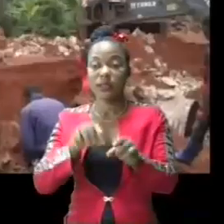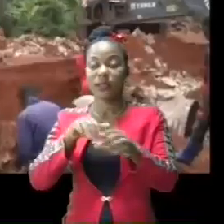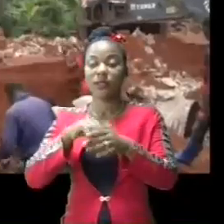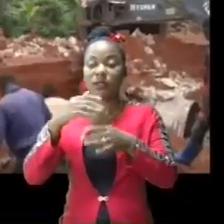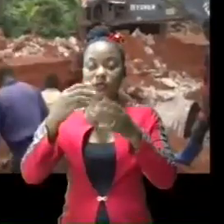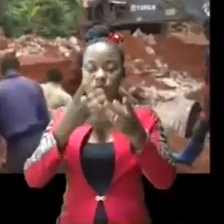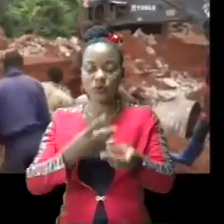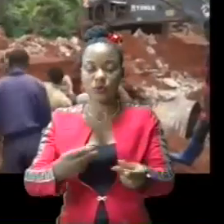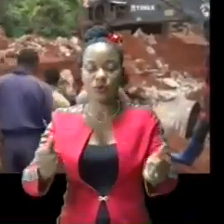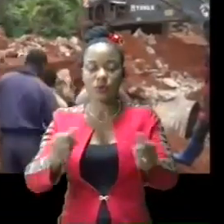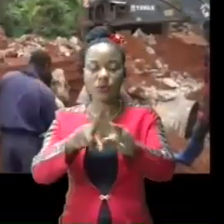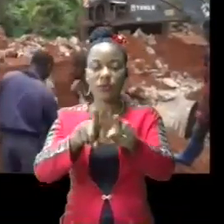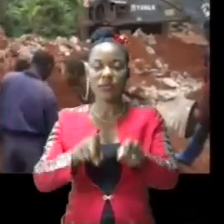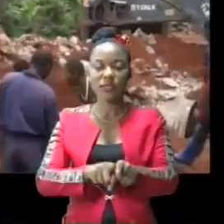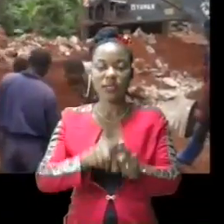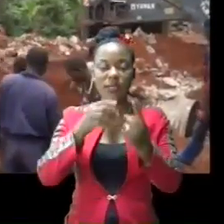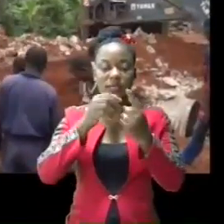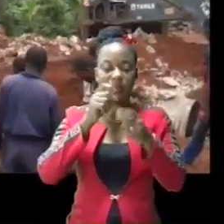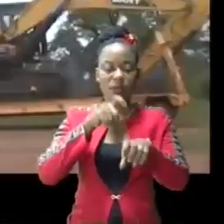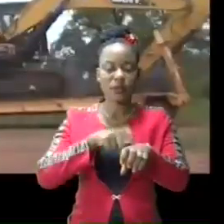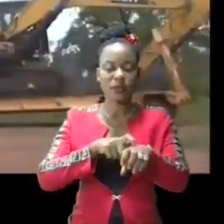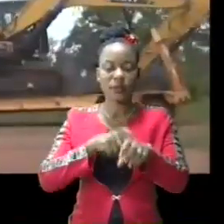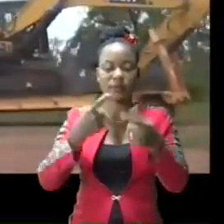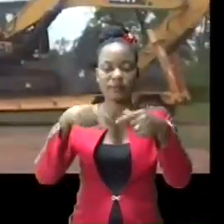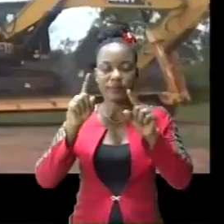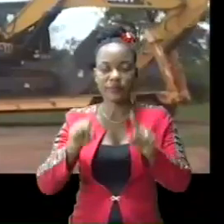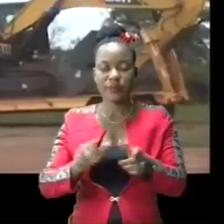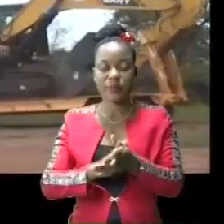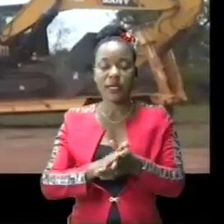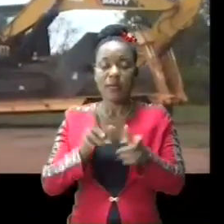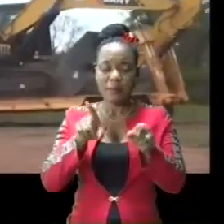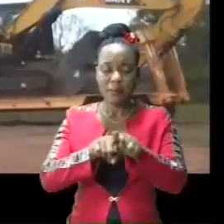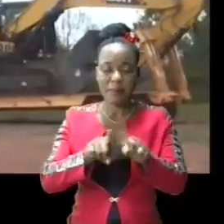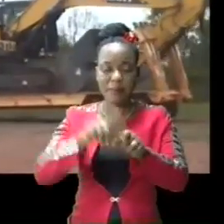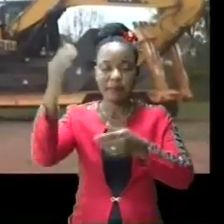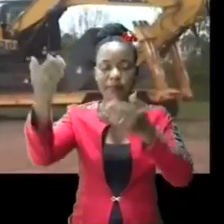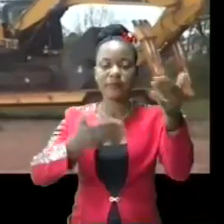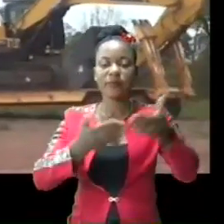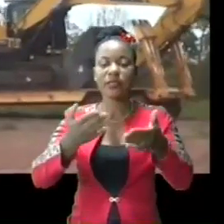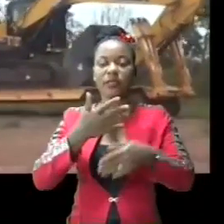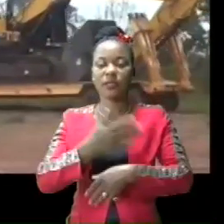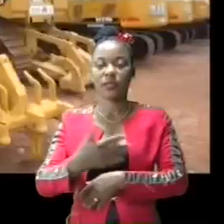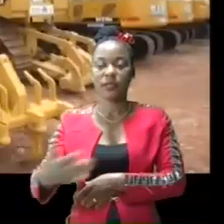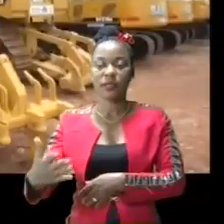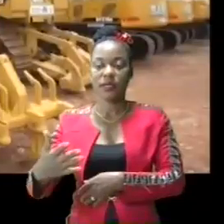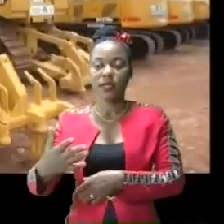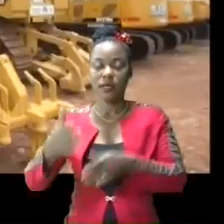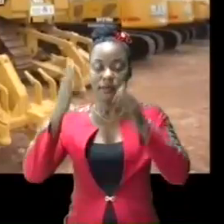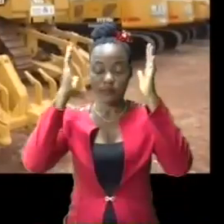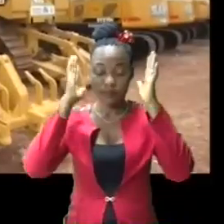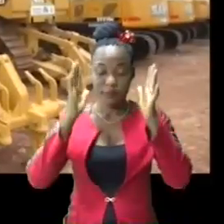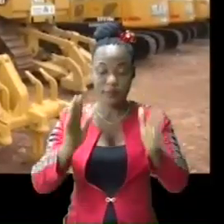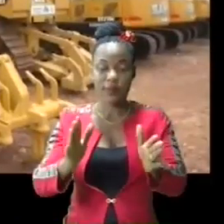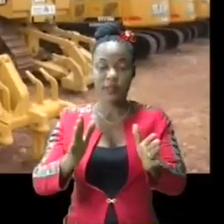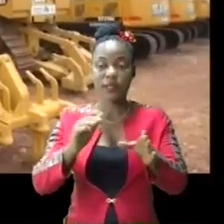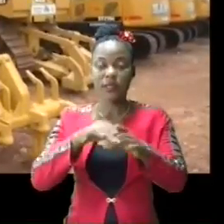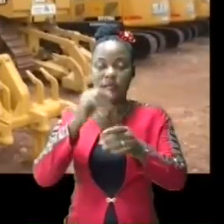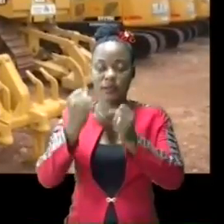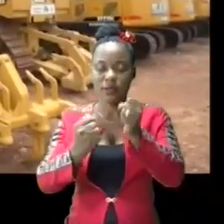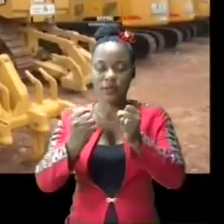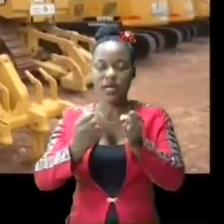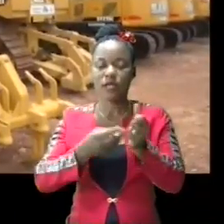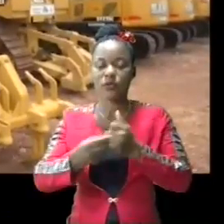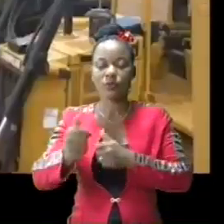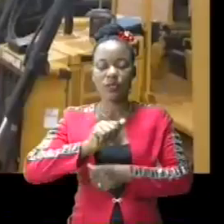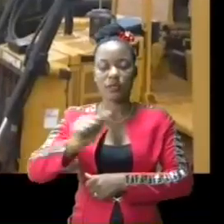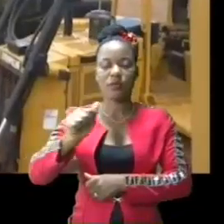solutions parfois réalistes et il y a quelques années seulement. Malgré l'acquisition de cette vingtaine d'engins sur fonds propres de la province